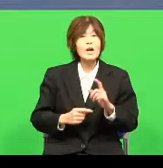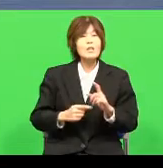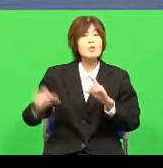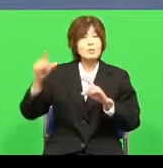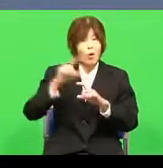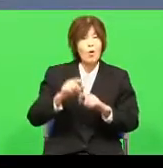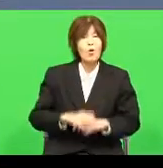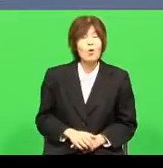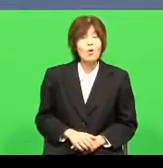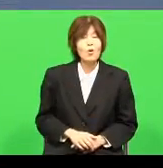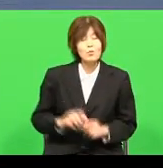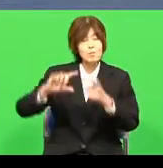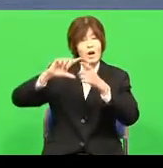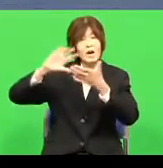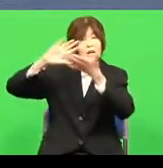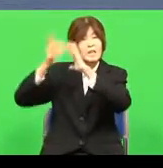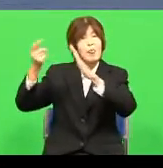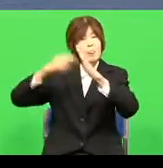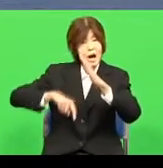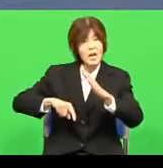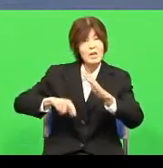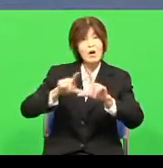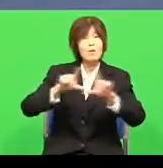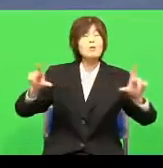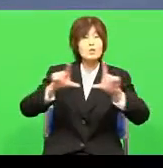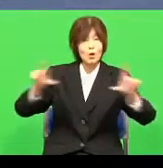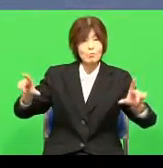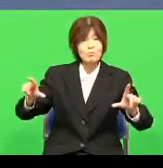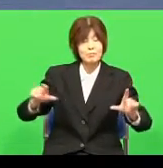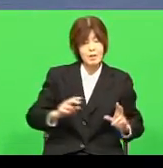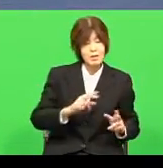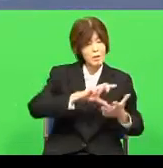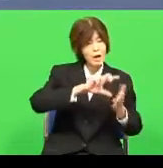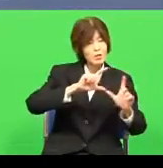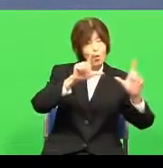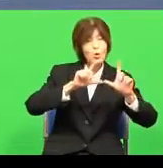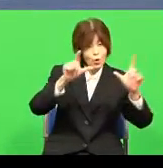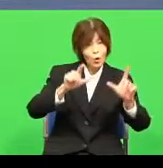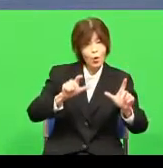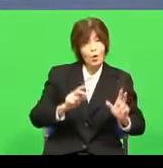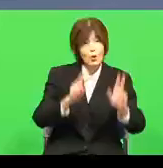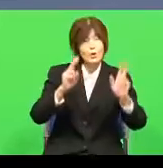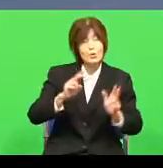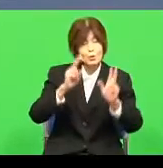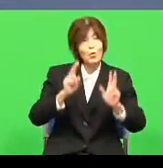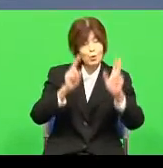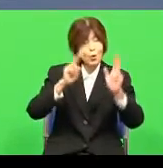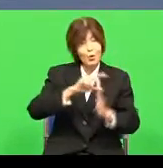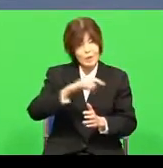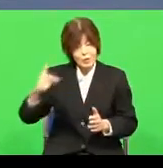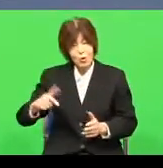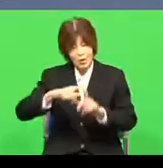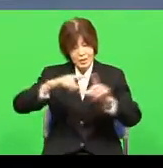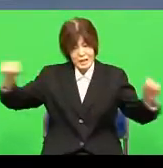思っていた以上にですね県内はもちろんですけれども市と県内は全国各地で